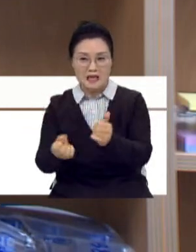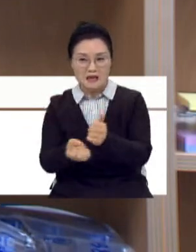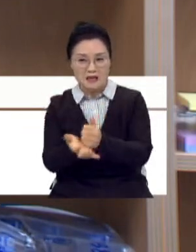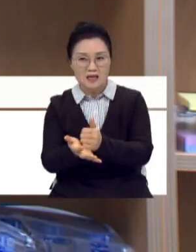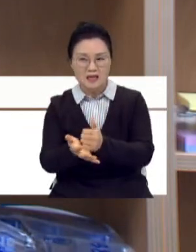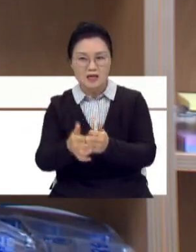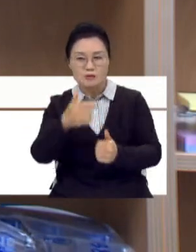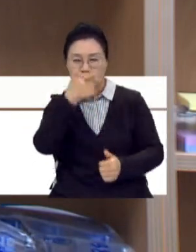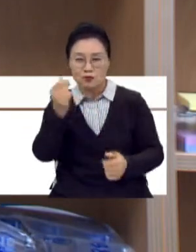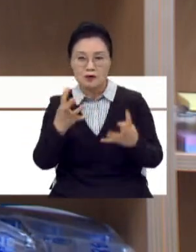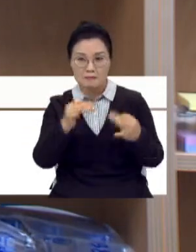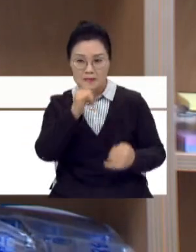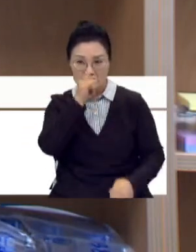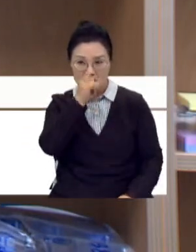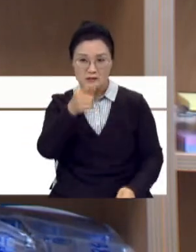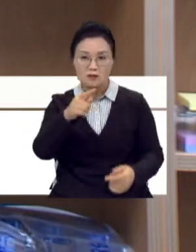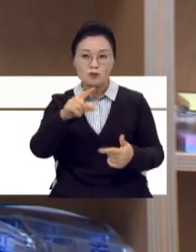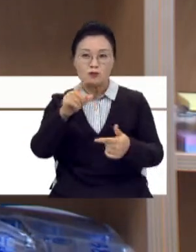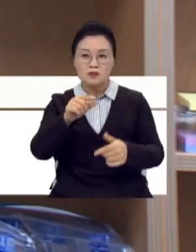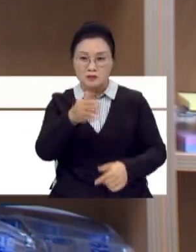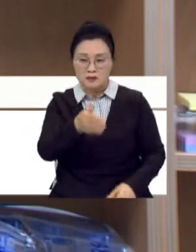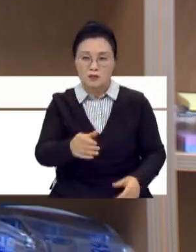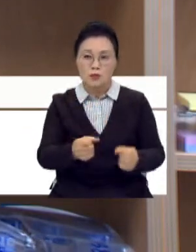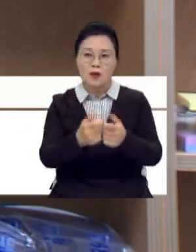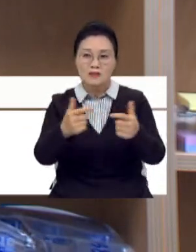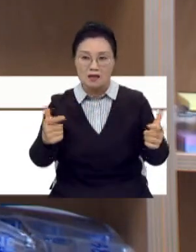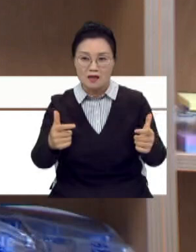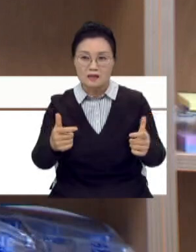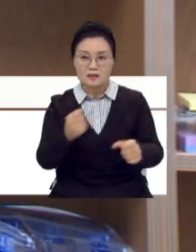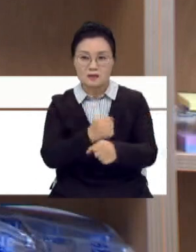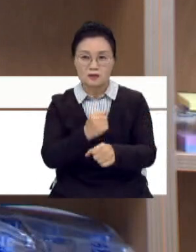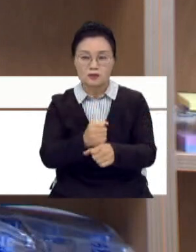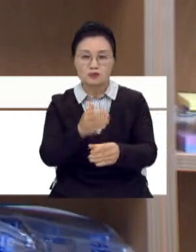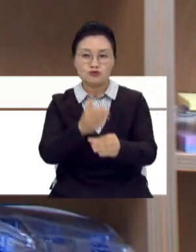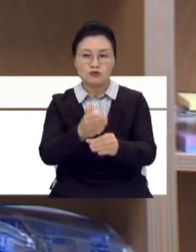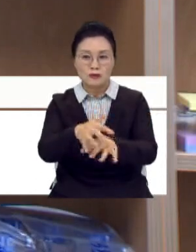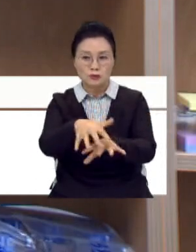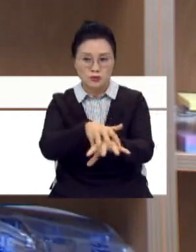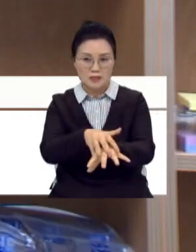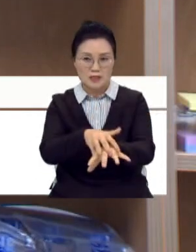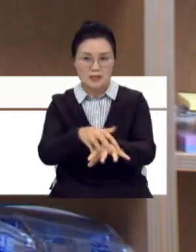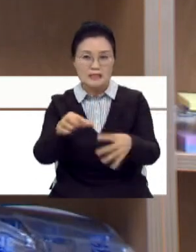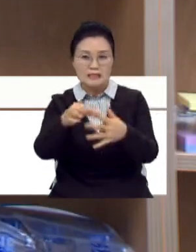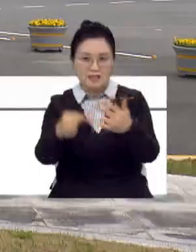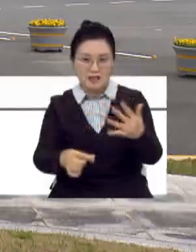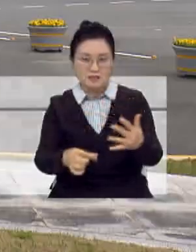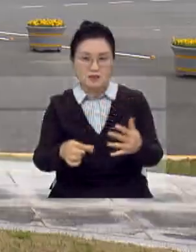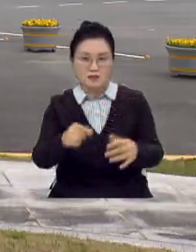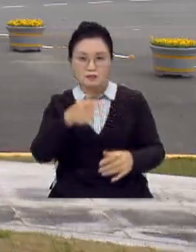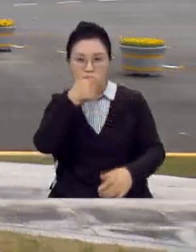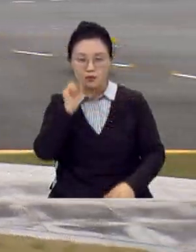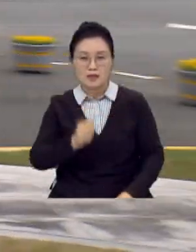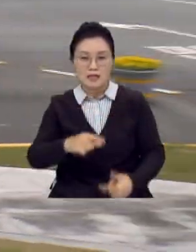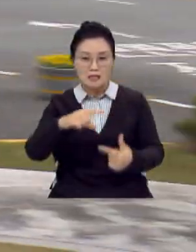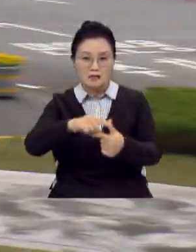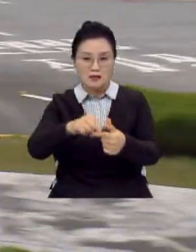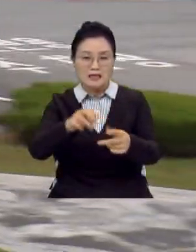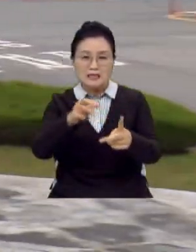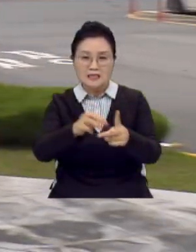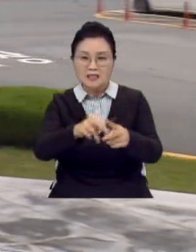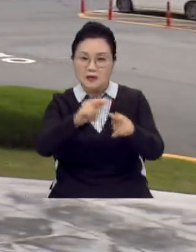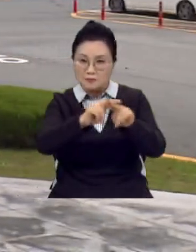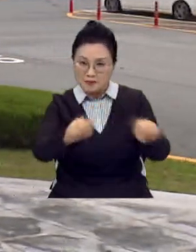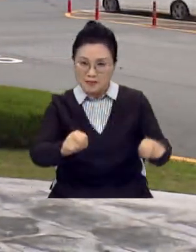취약한 측면들이 있거든요 그런 부분들을 시키는 중간 조직들로서의 지원 시스템 자체가 굉장히 약화되지 않을까 경남도가 센터